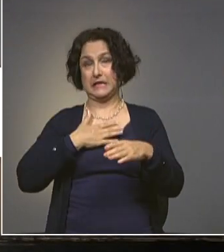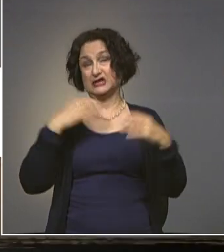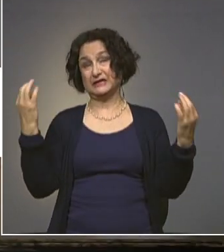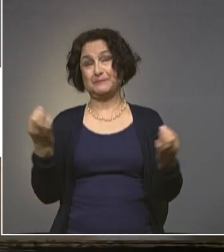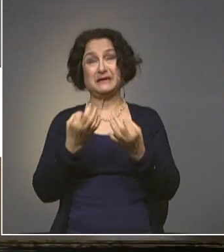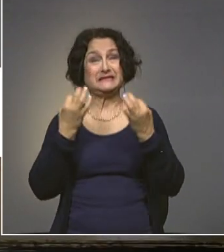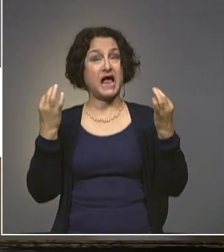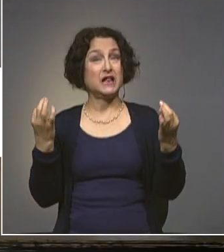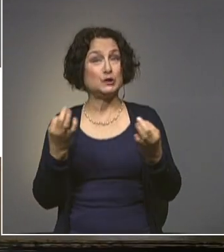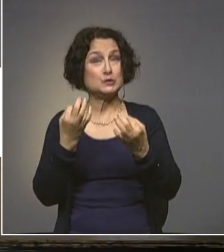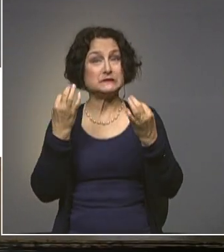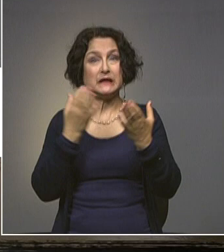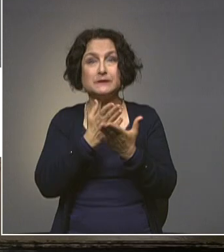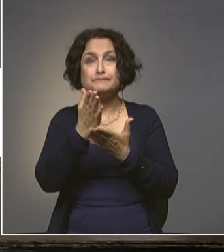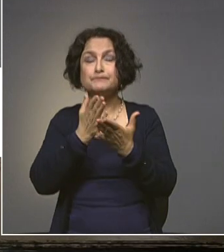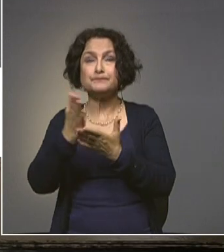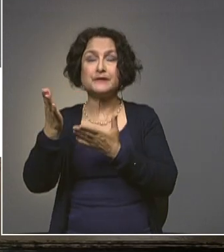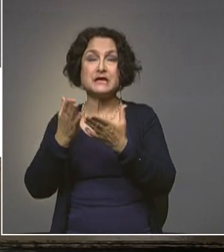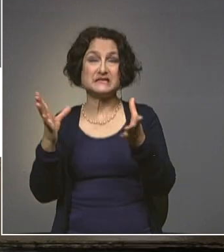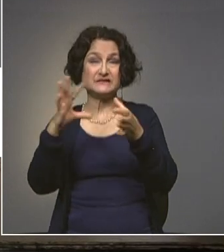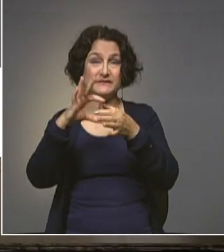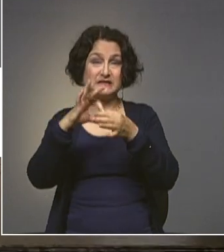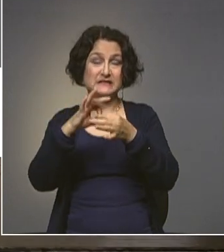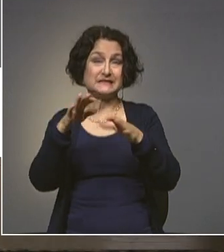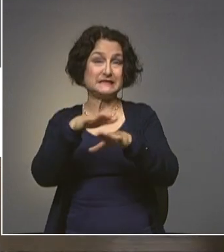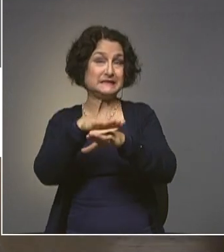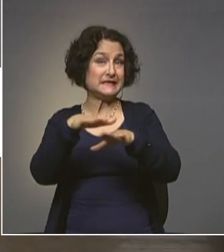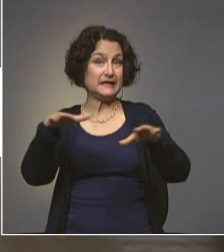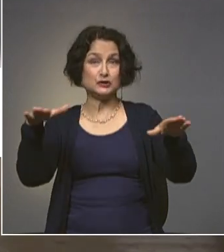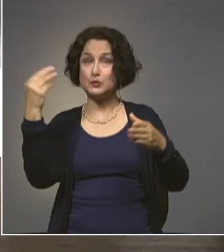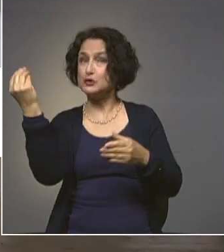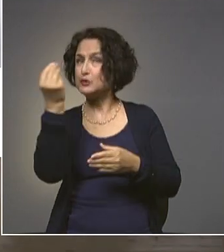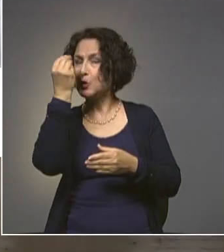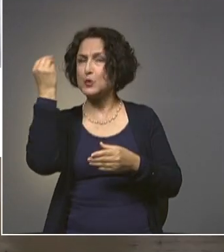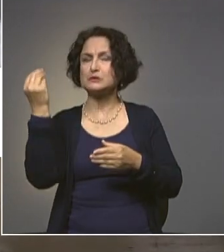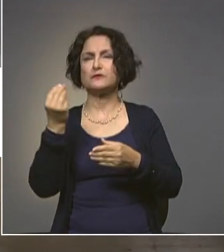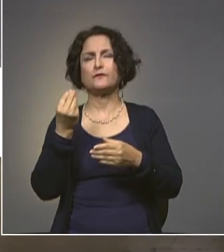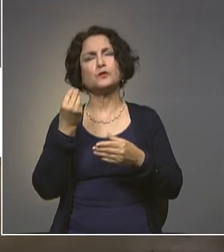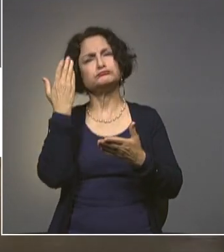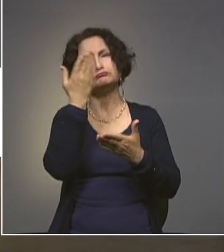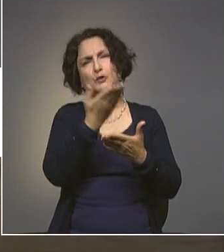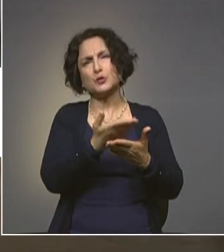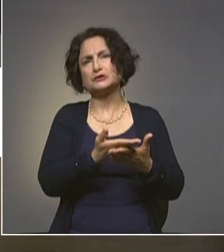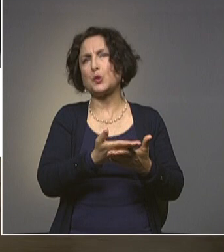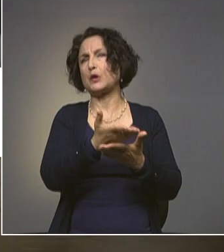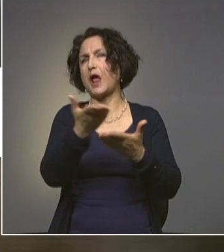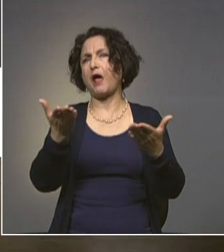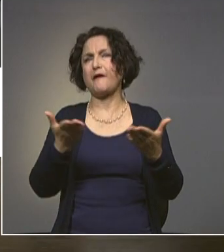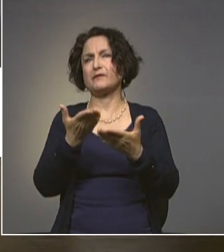с сценичните изкуства, осигуряват осветление, ако има нужда от декори, от